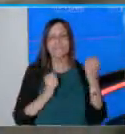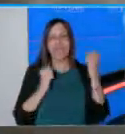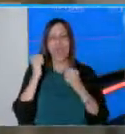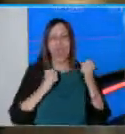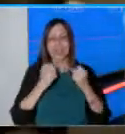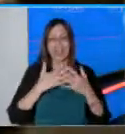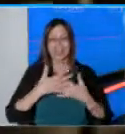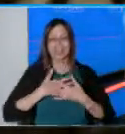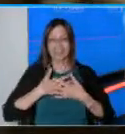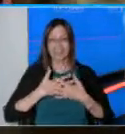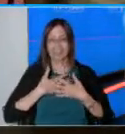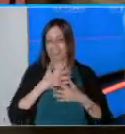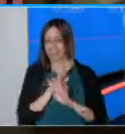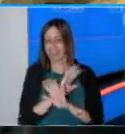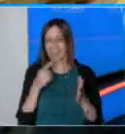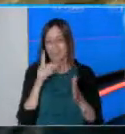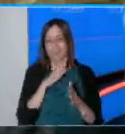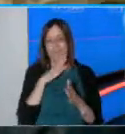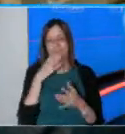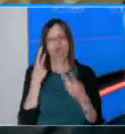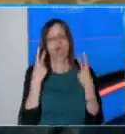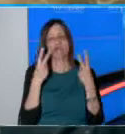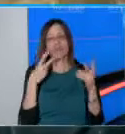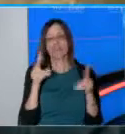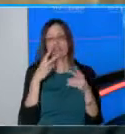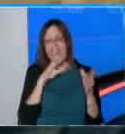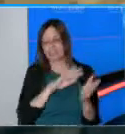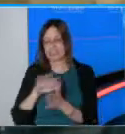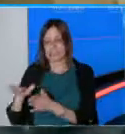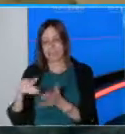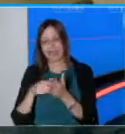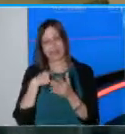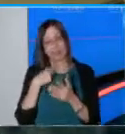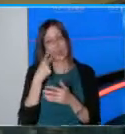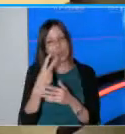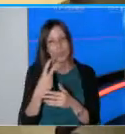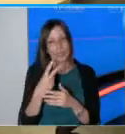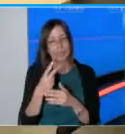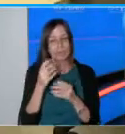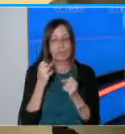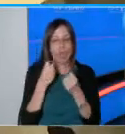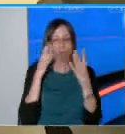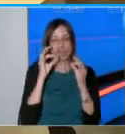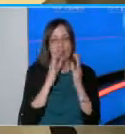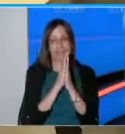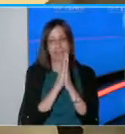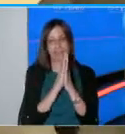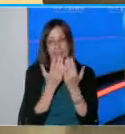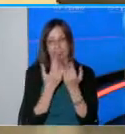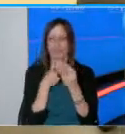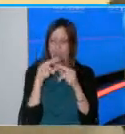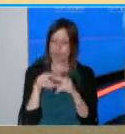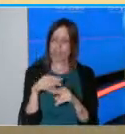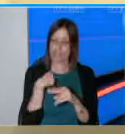בעיה חשובה מאוד, ואנחנו לא יכולים לשים את זה בצד, כן. רק בגלל שאנחנו רואים איזה אור של תקווה. תשאריתי רגע,